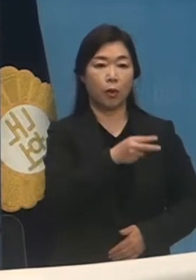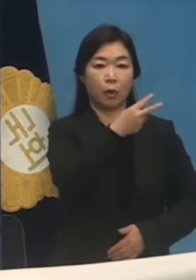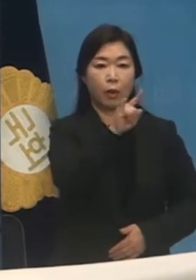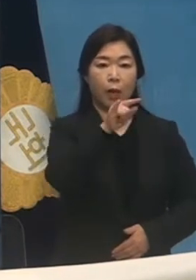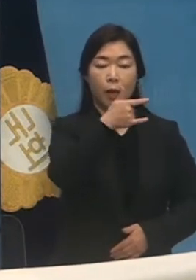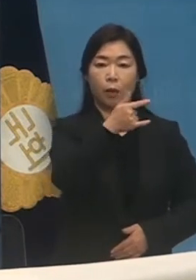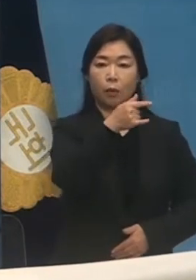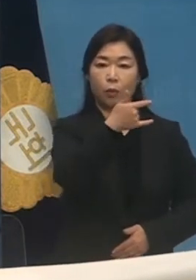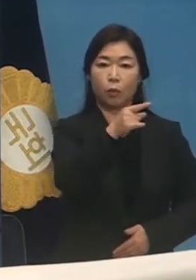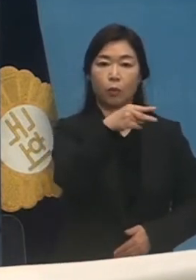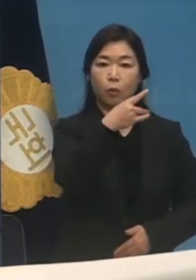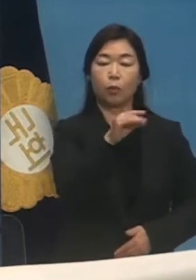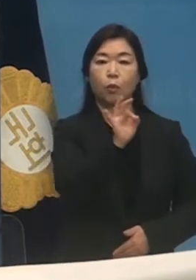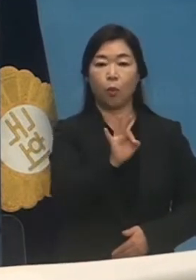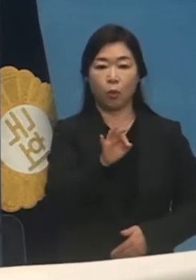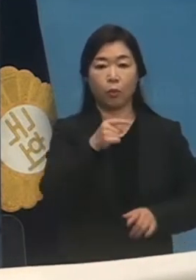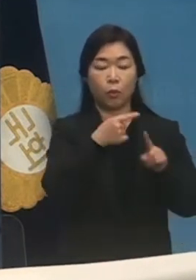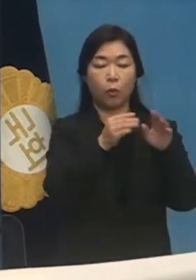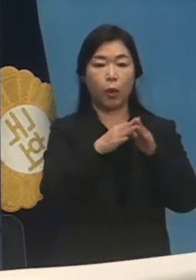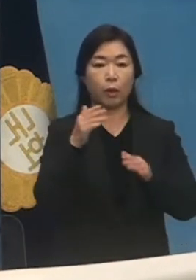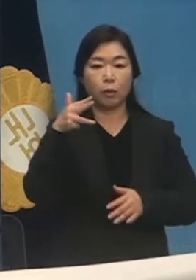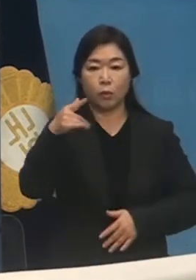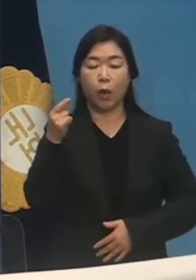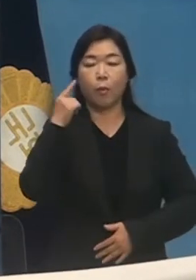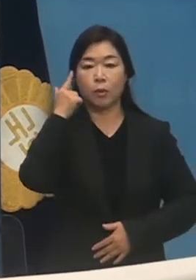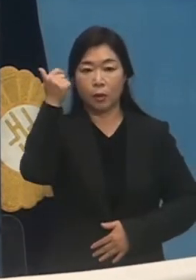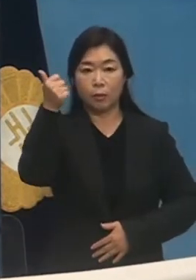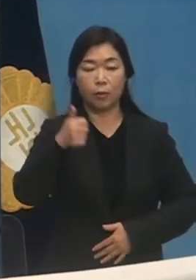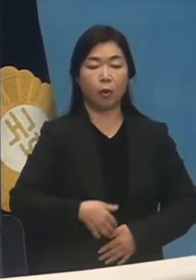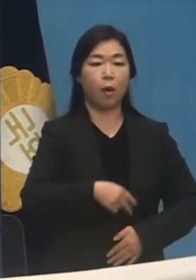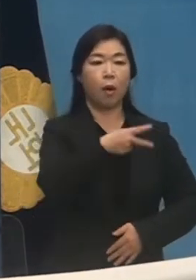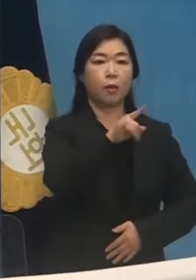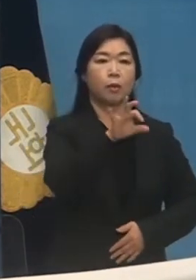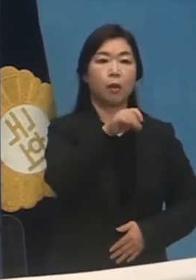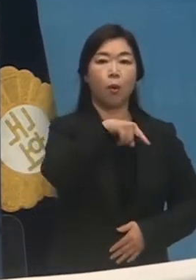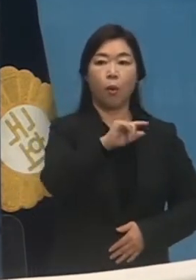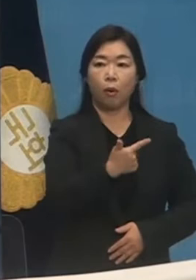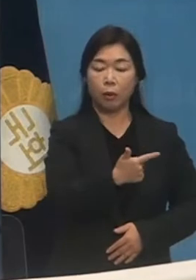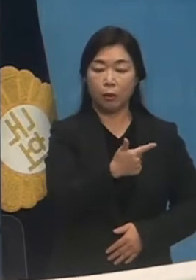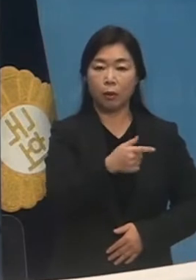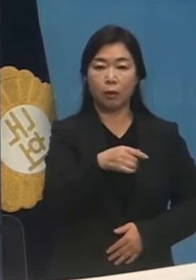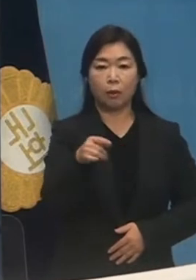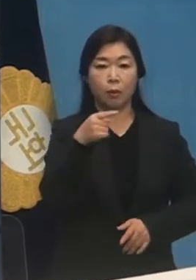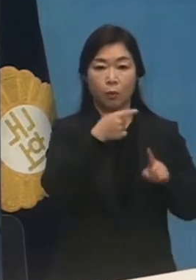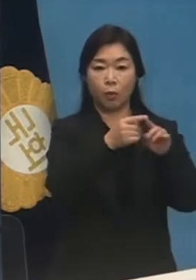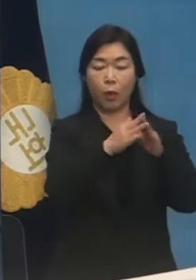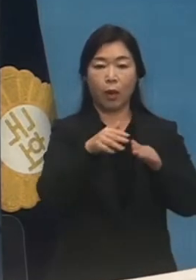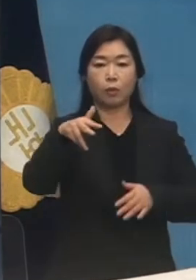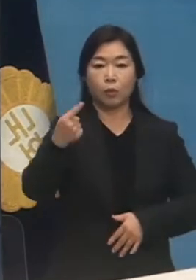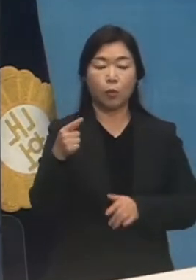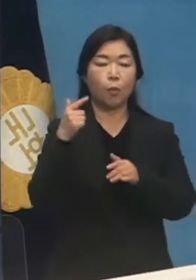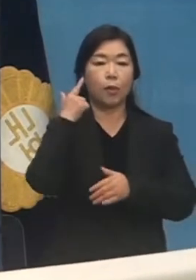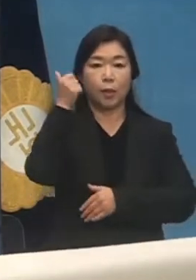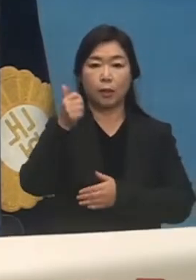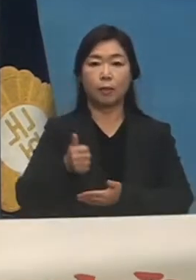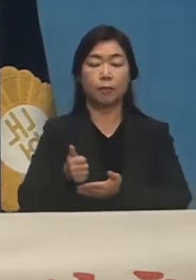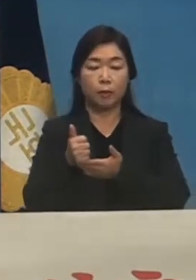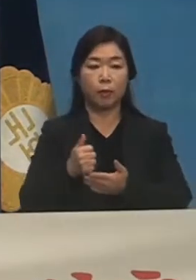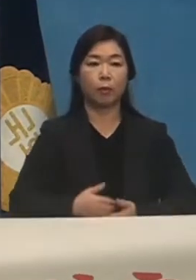내동교회 최인성 목사님, 그 다음에 성원교회 조성문 목사님,